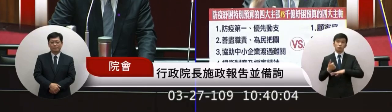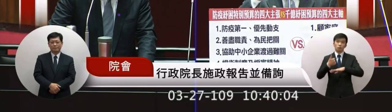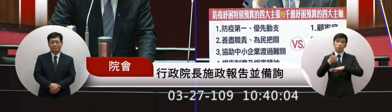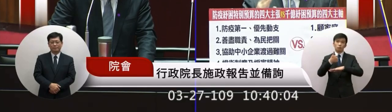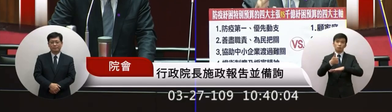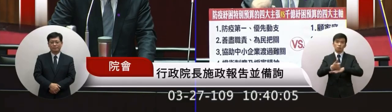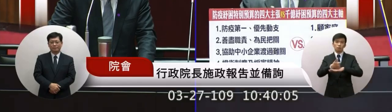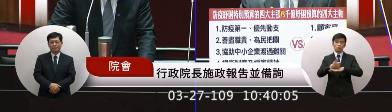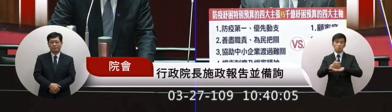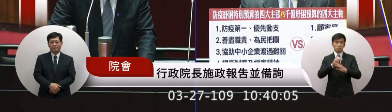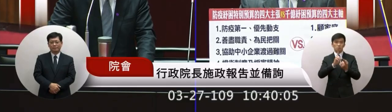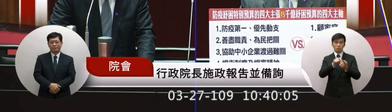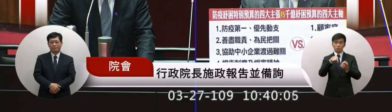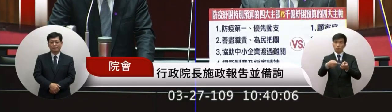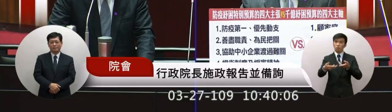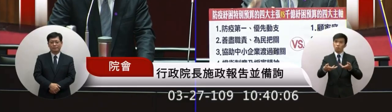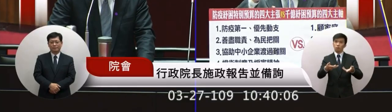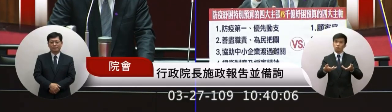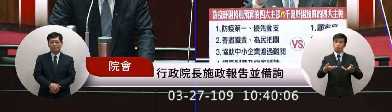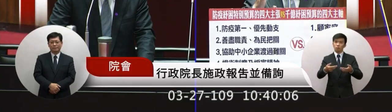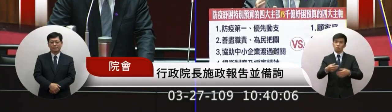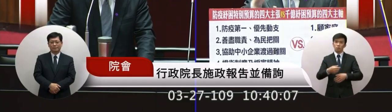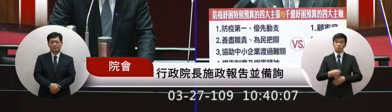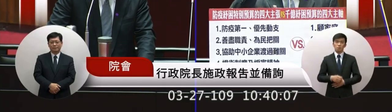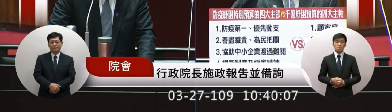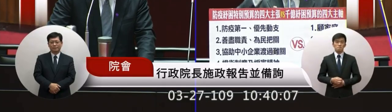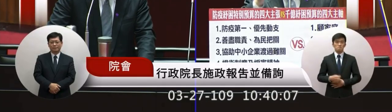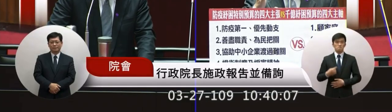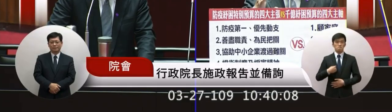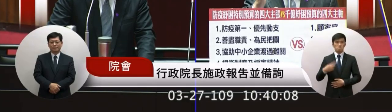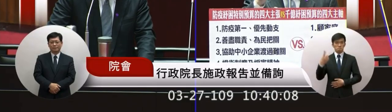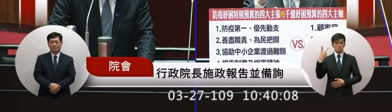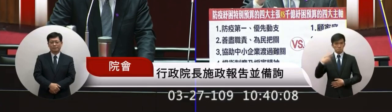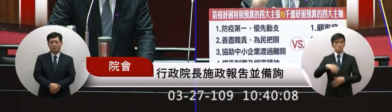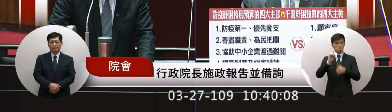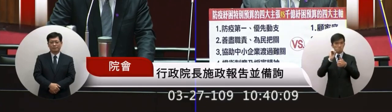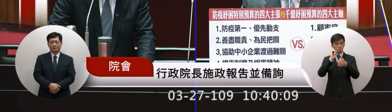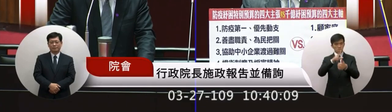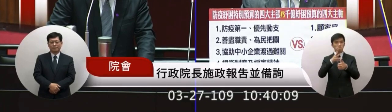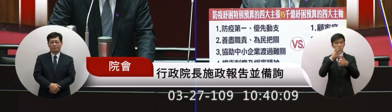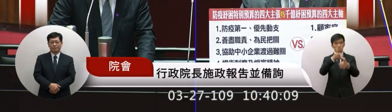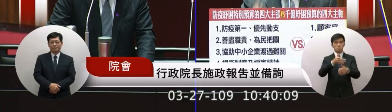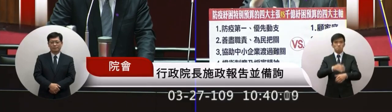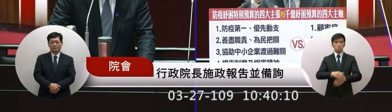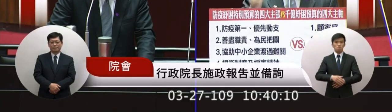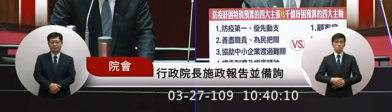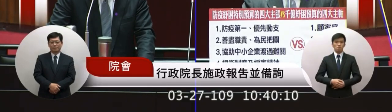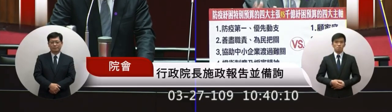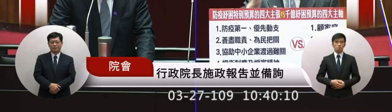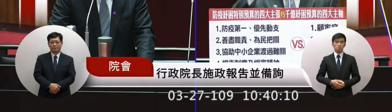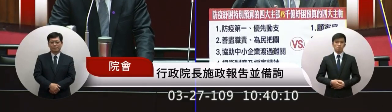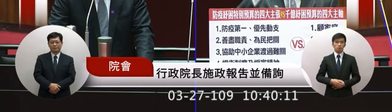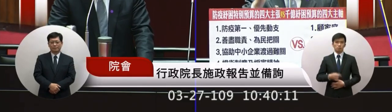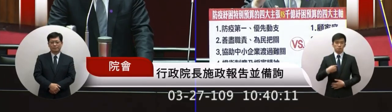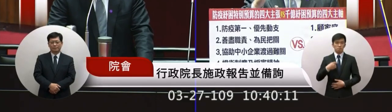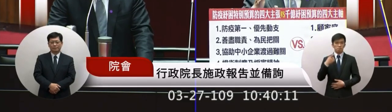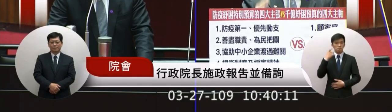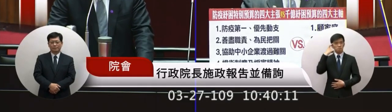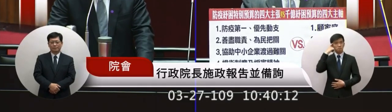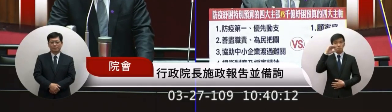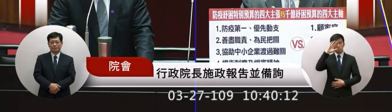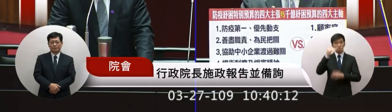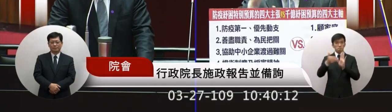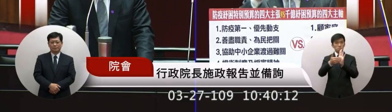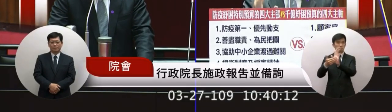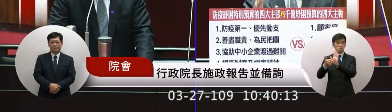顶，对这件代志，我要重新搁带你做一个结算。我感觉防疫